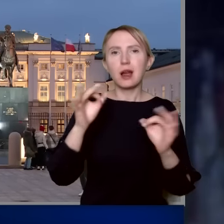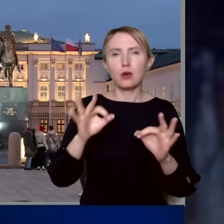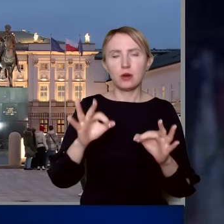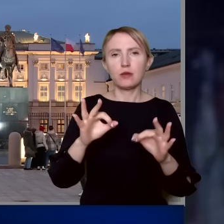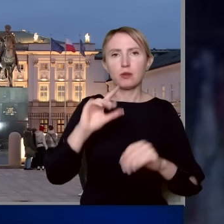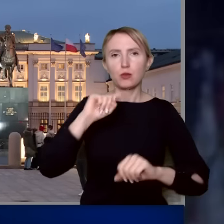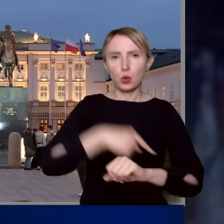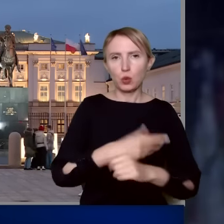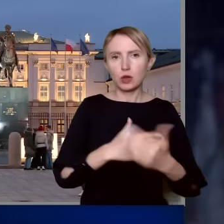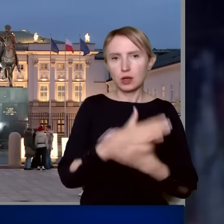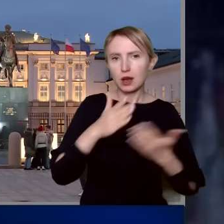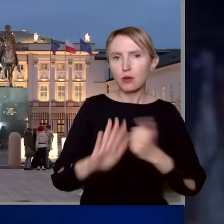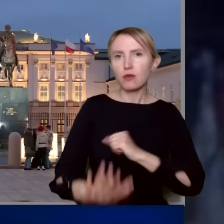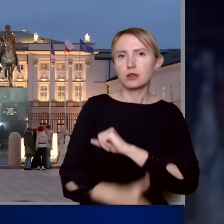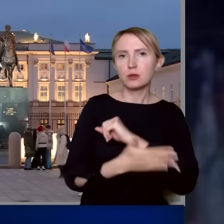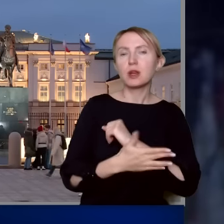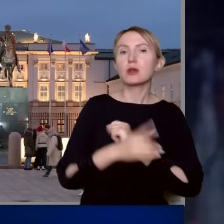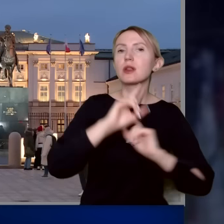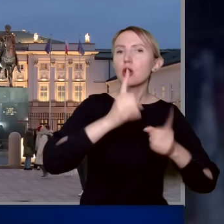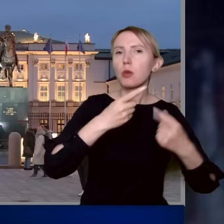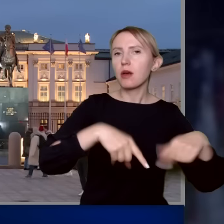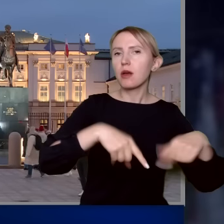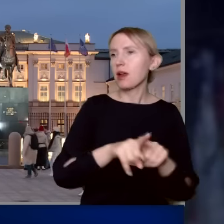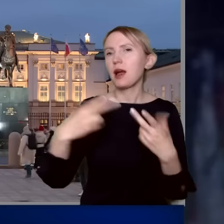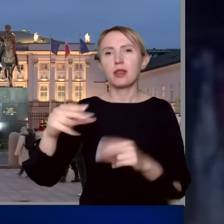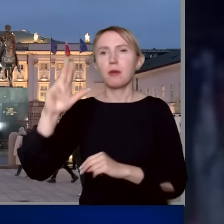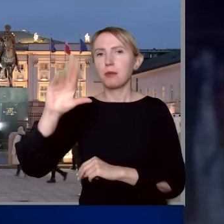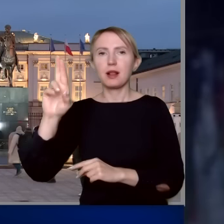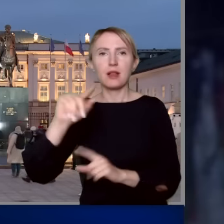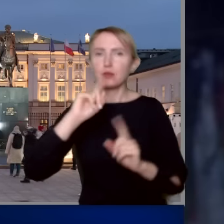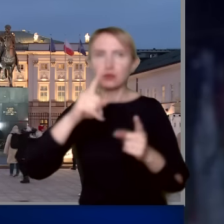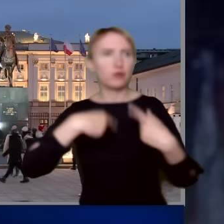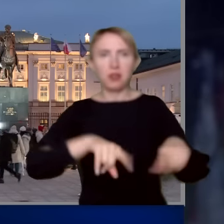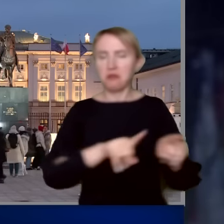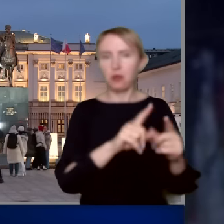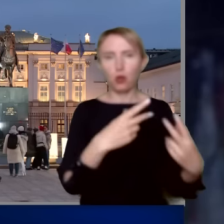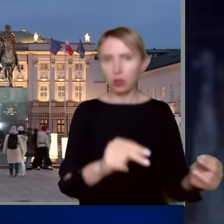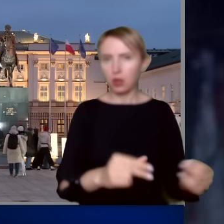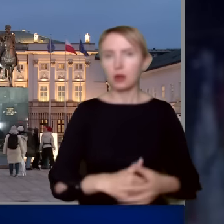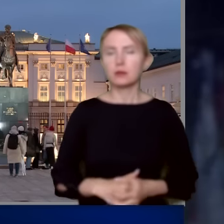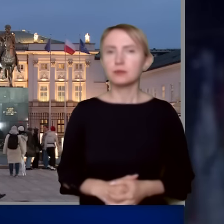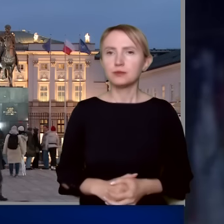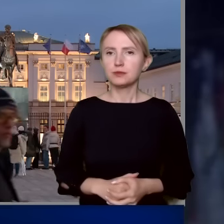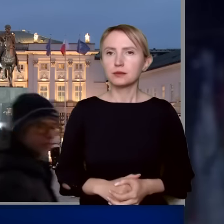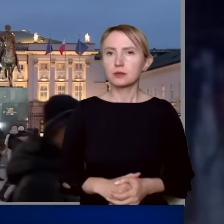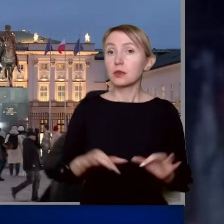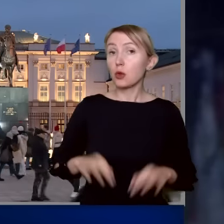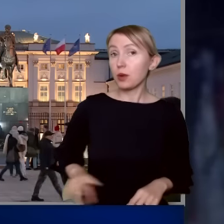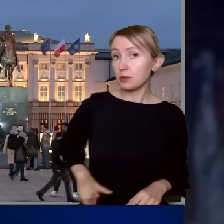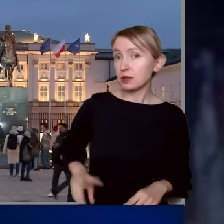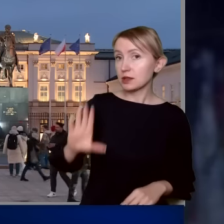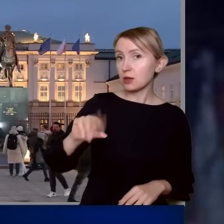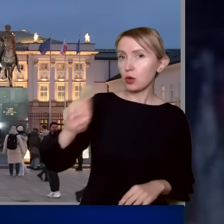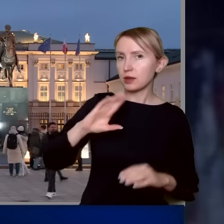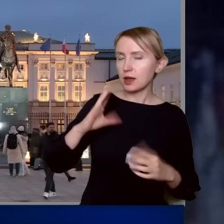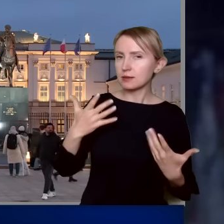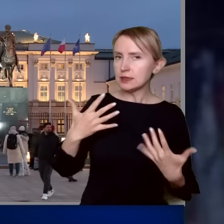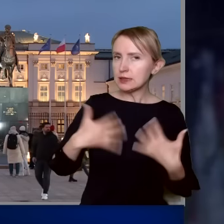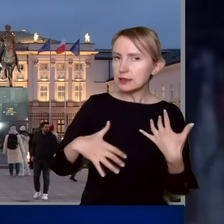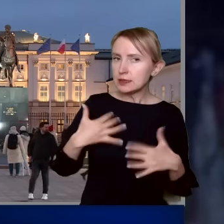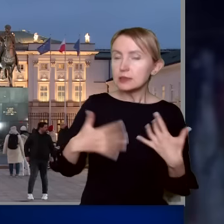krajowym. Pracują, wykonują jego polecenia, nie pana Bilewicza. Na pewno to musi irytować pana ministra Bodnara. Jest obawa,